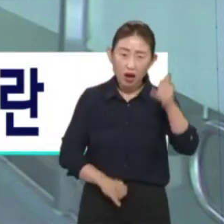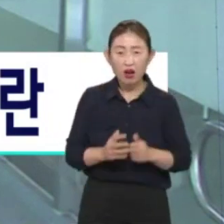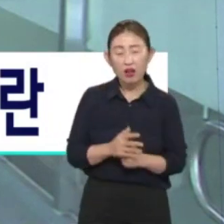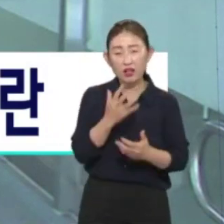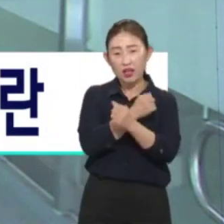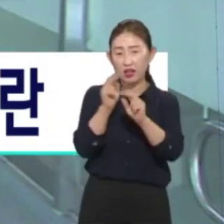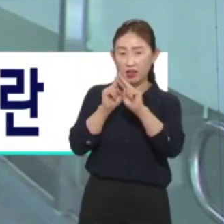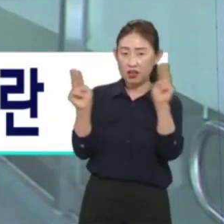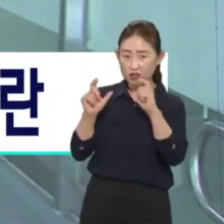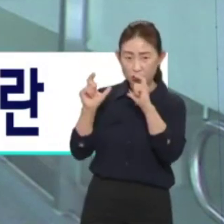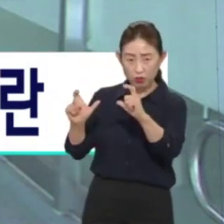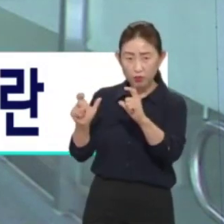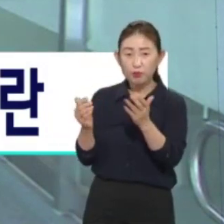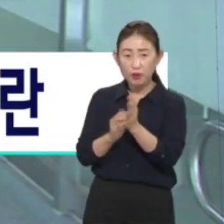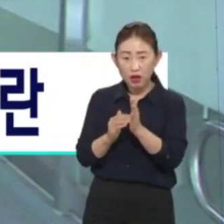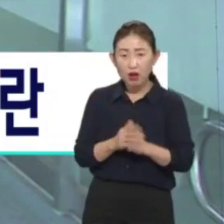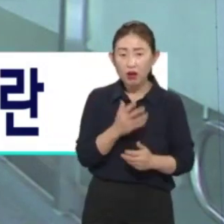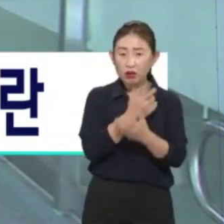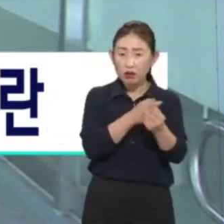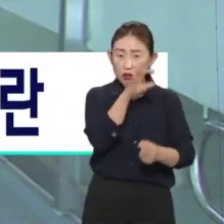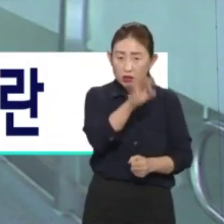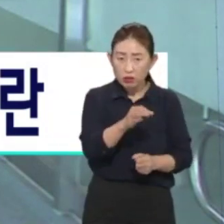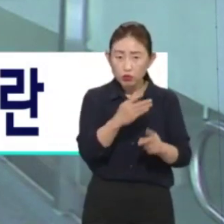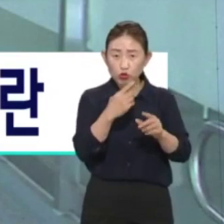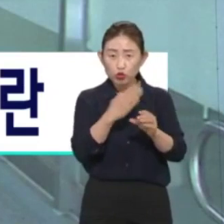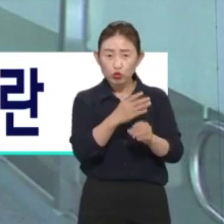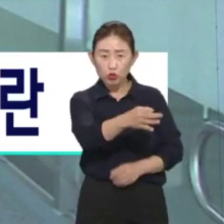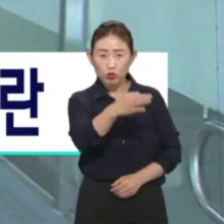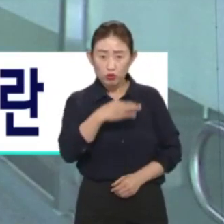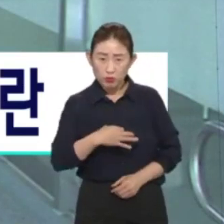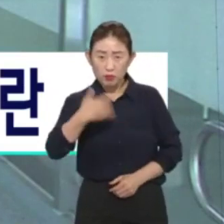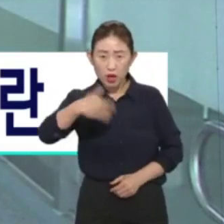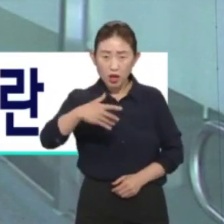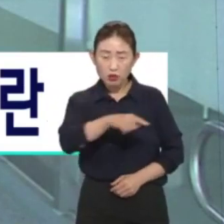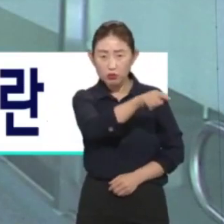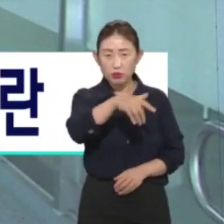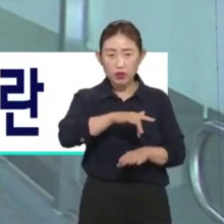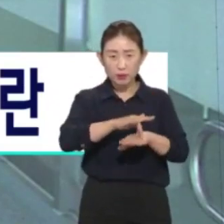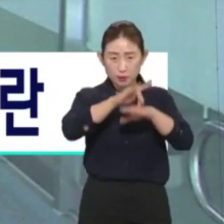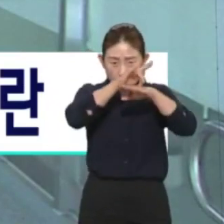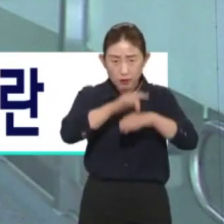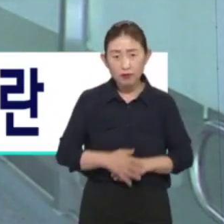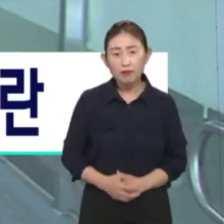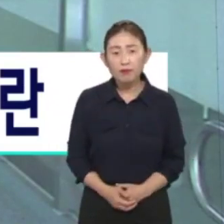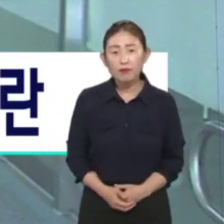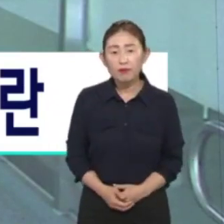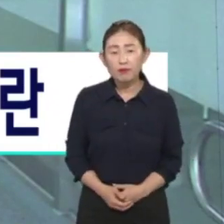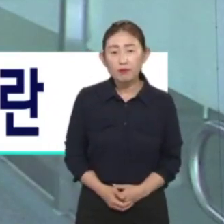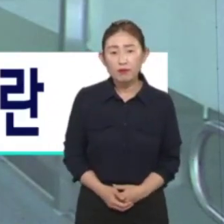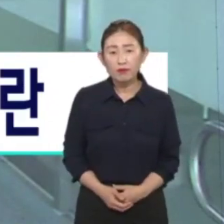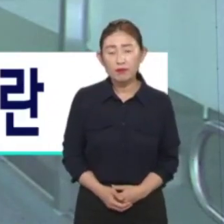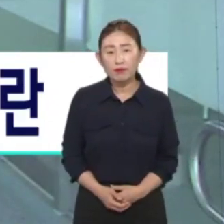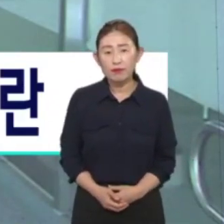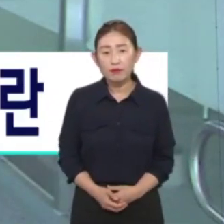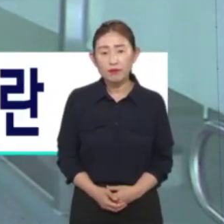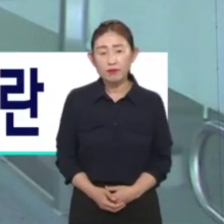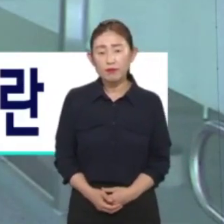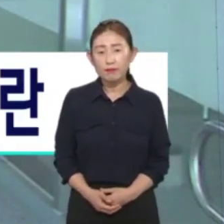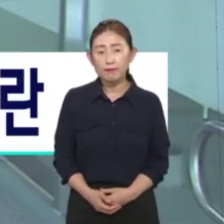분양 계약을 해지해줬는데 수분양자들에게 계약금과 중도금을 돌려주지 않은 채 잠적한 겁니다. 김철진